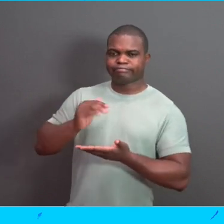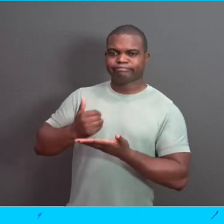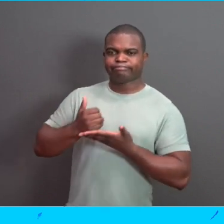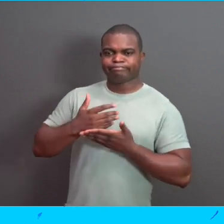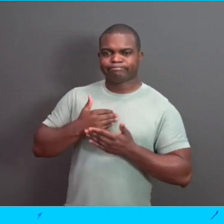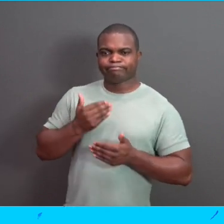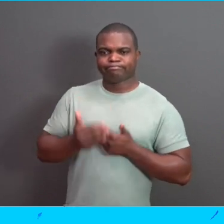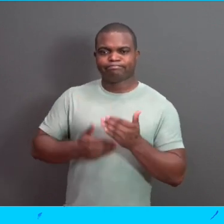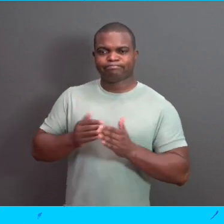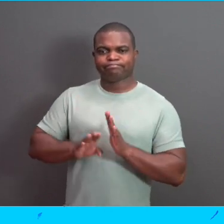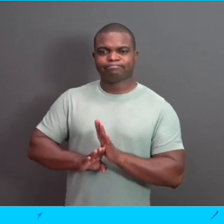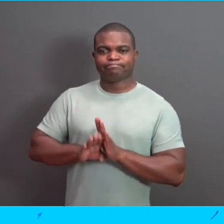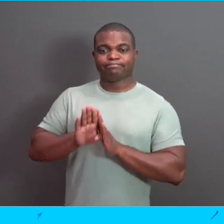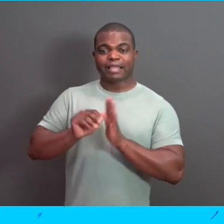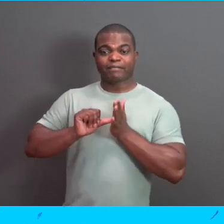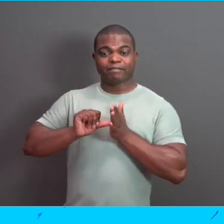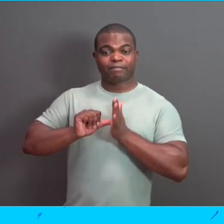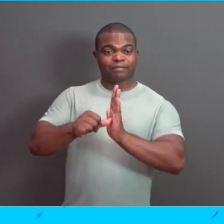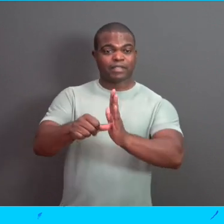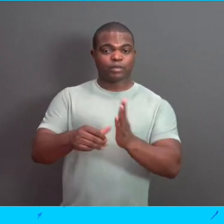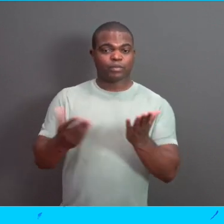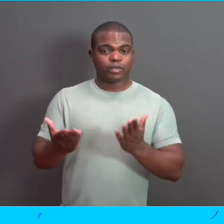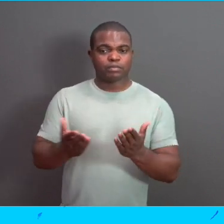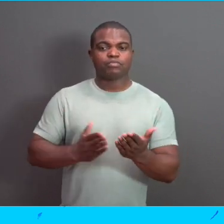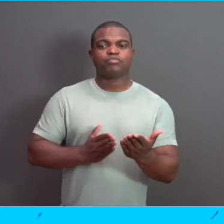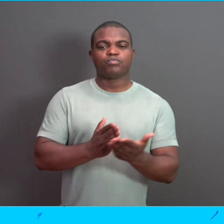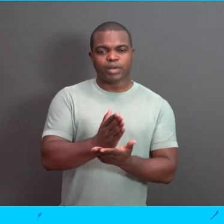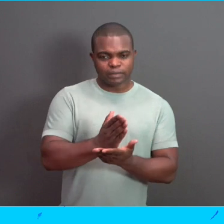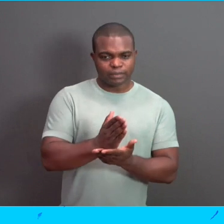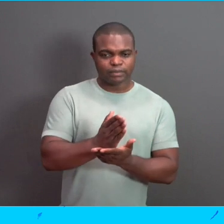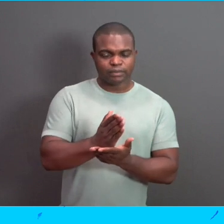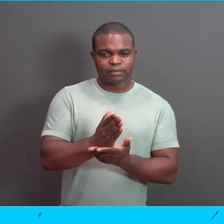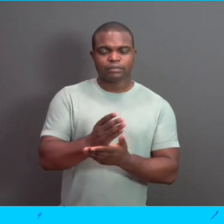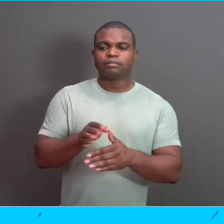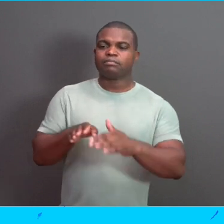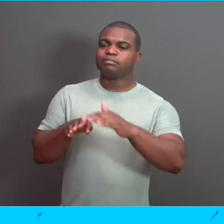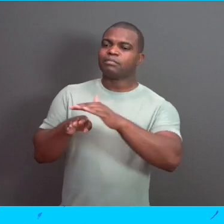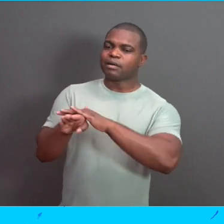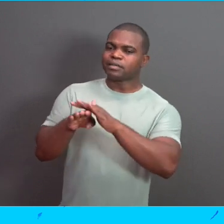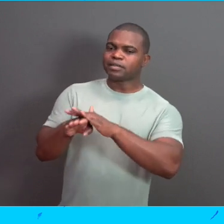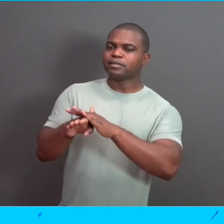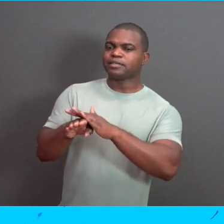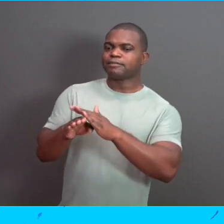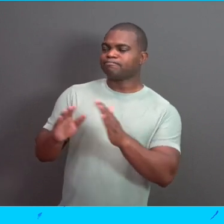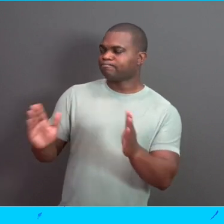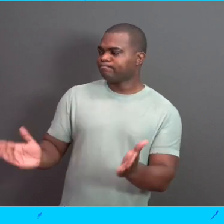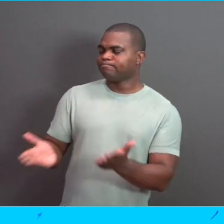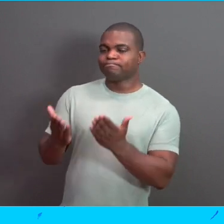accès à la santé, à la reproduction, à l'assistance et aussi